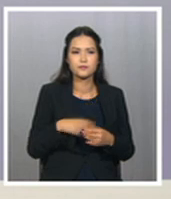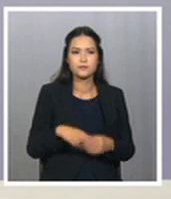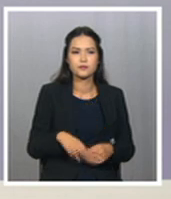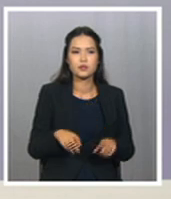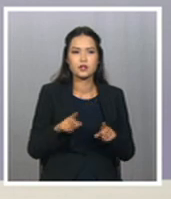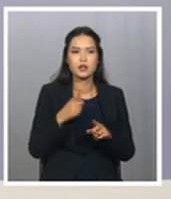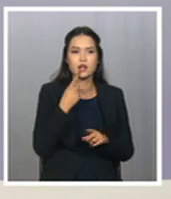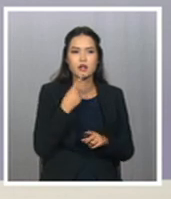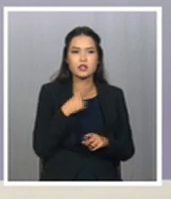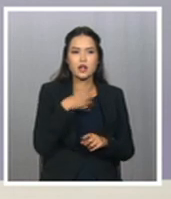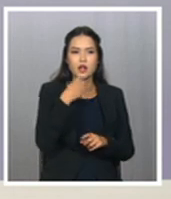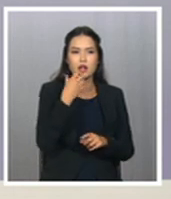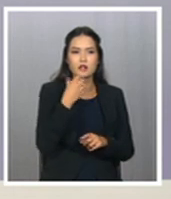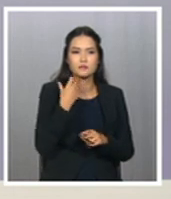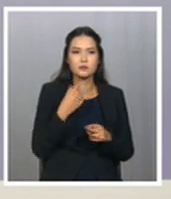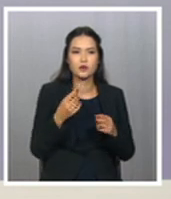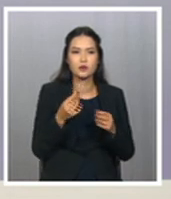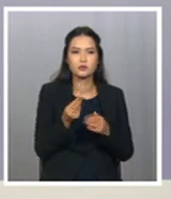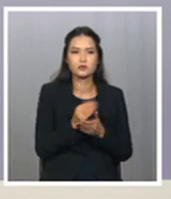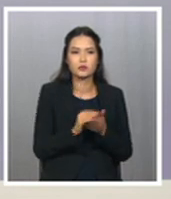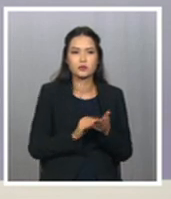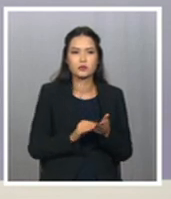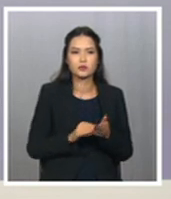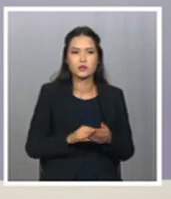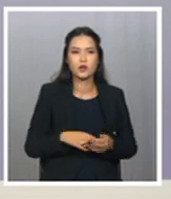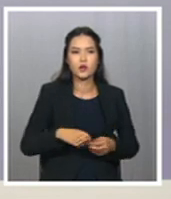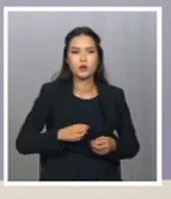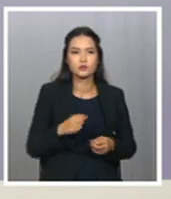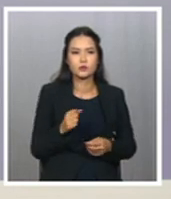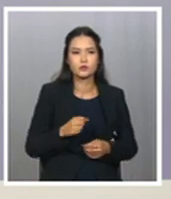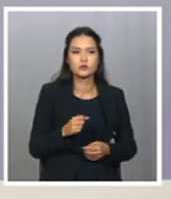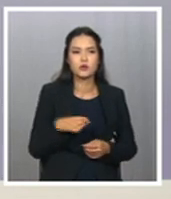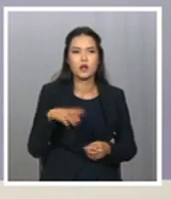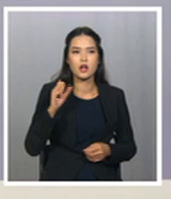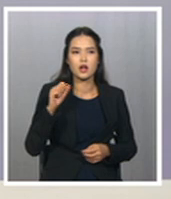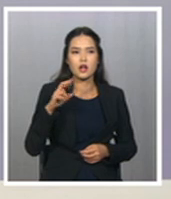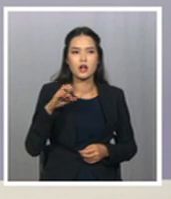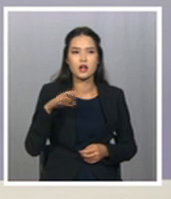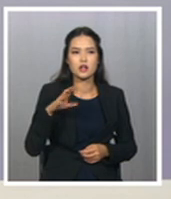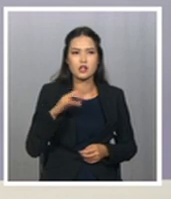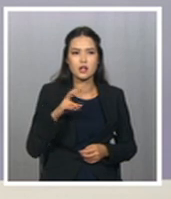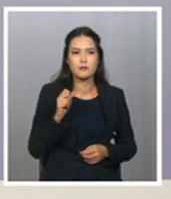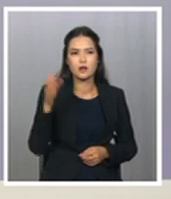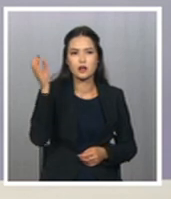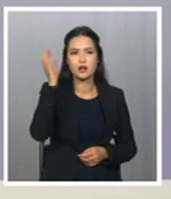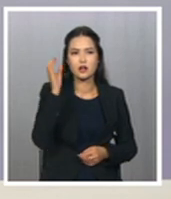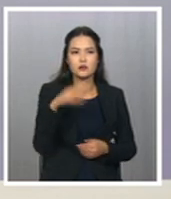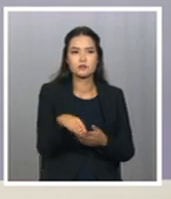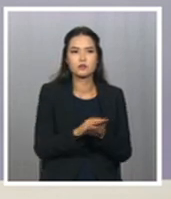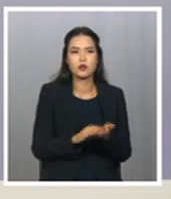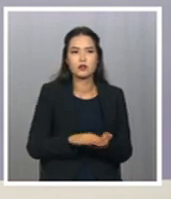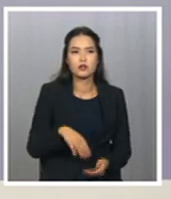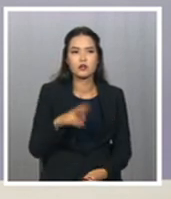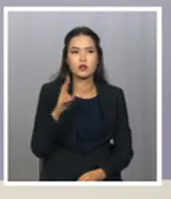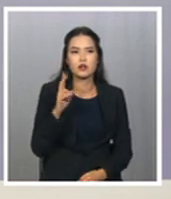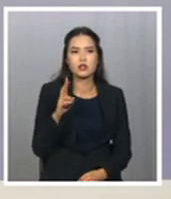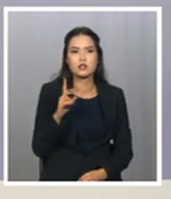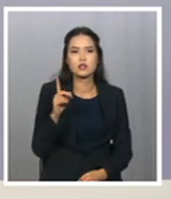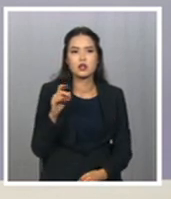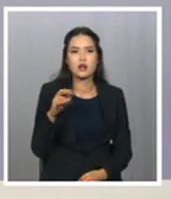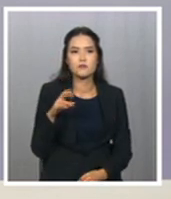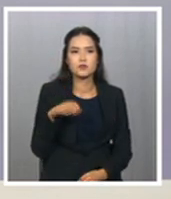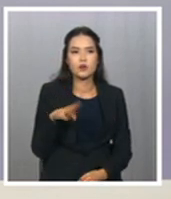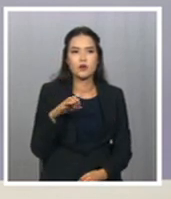Қызыл алма туындысының жазылуына досы академик ғалым, жазушы Зейнолла Қабдолов себепкер болған